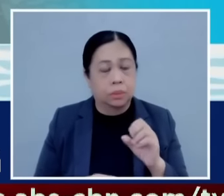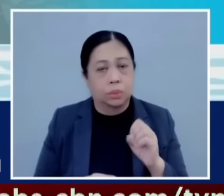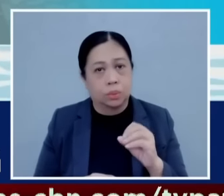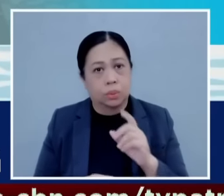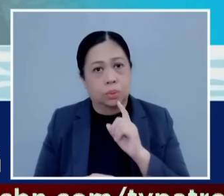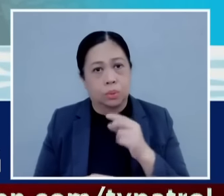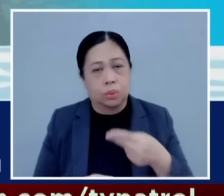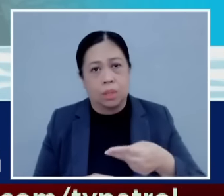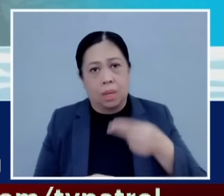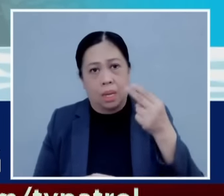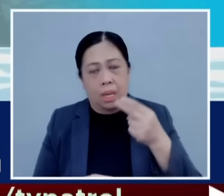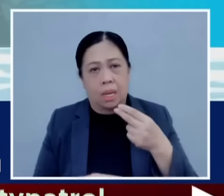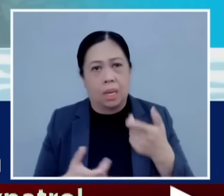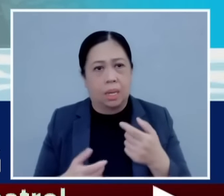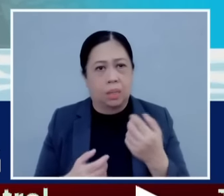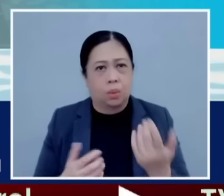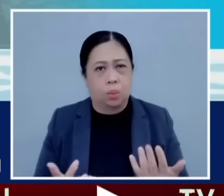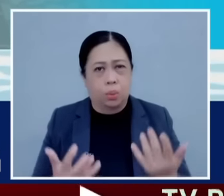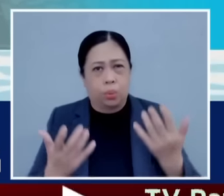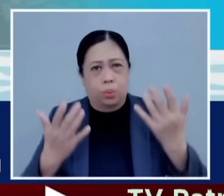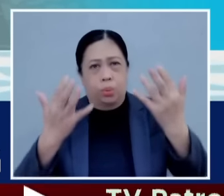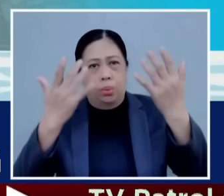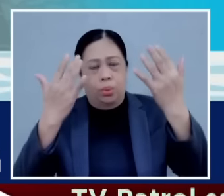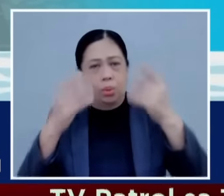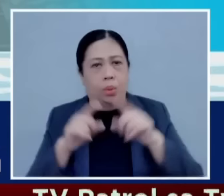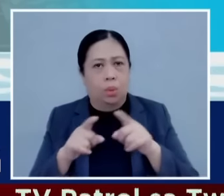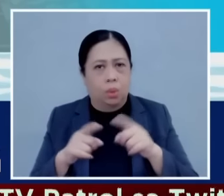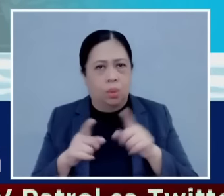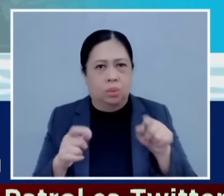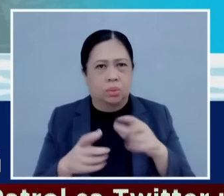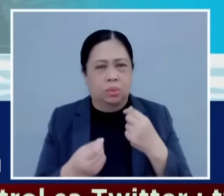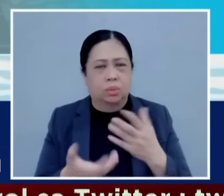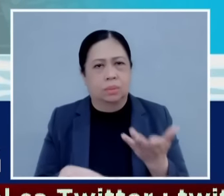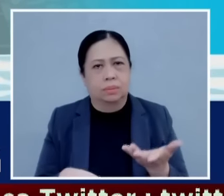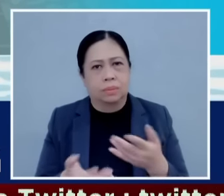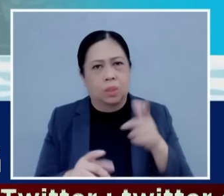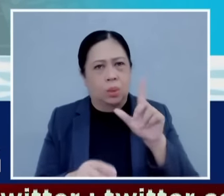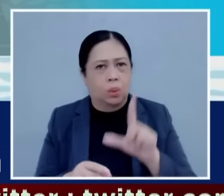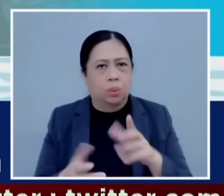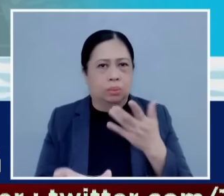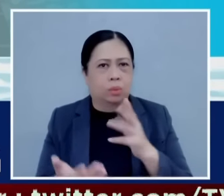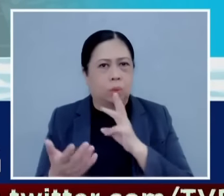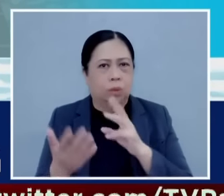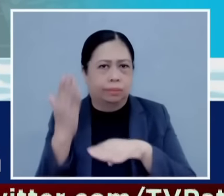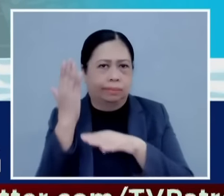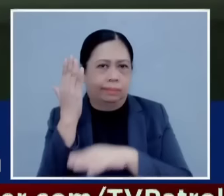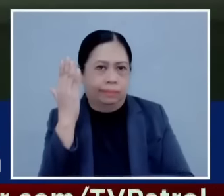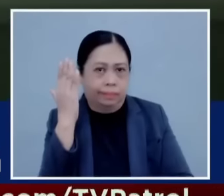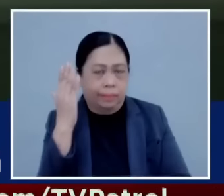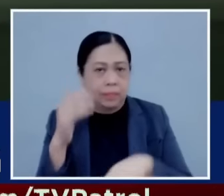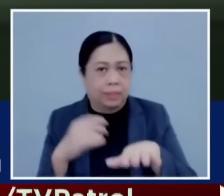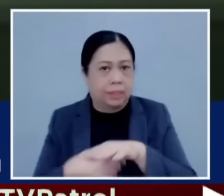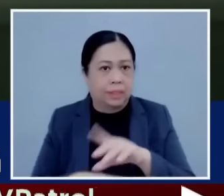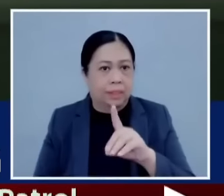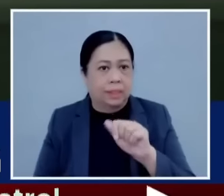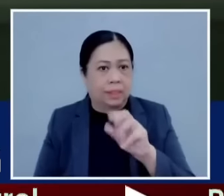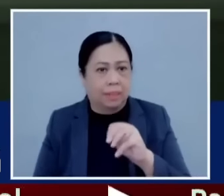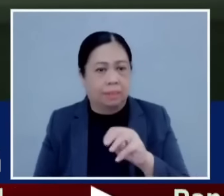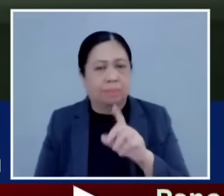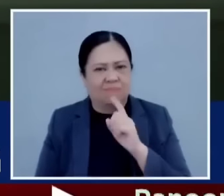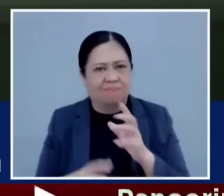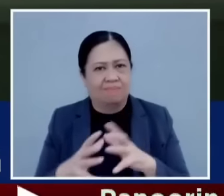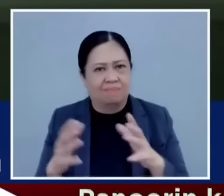mataas din po yung rate ng evaporation, and that also constitutes doon sa losses within the watershed, within the dams. Medyo significant